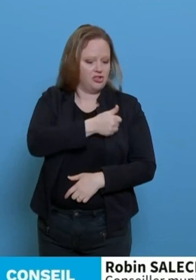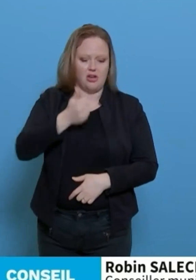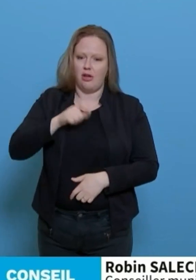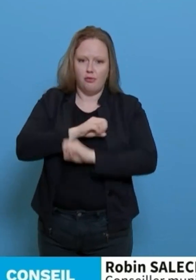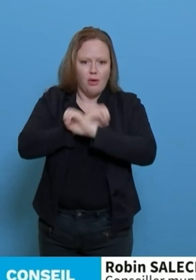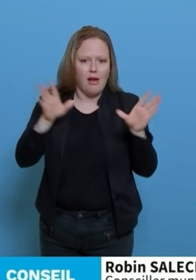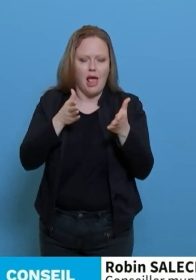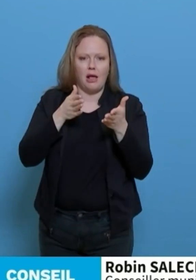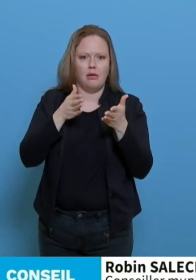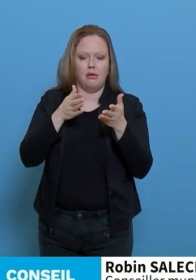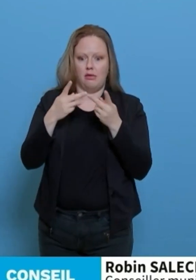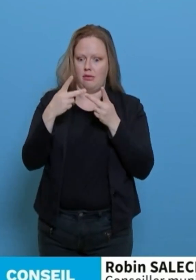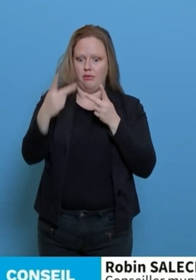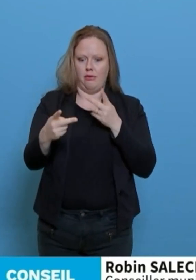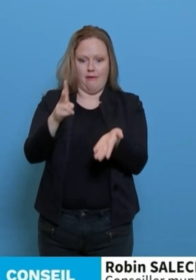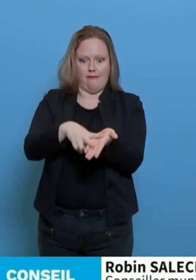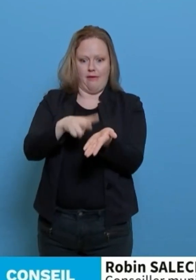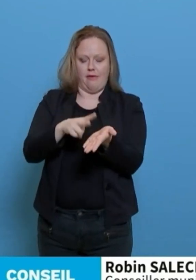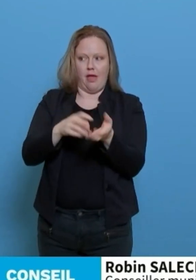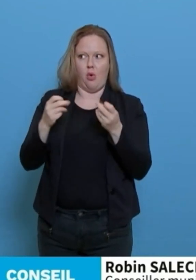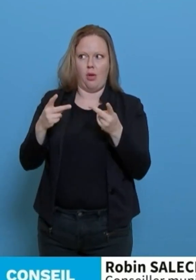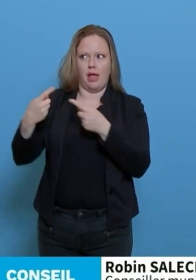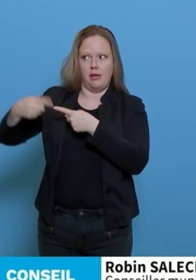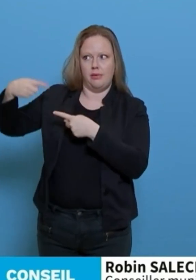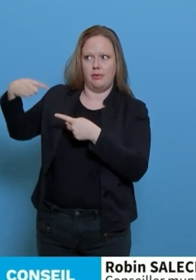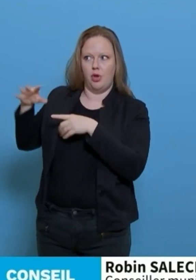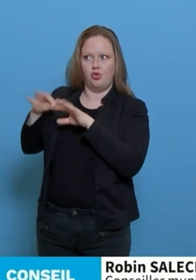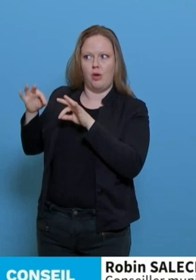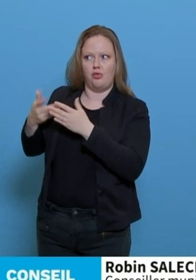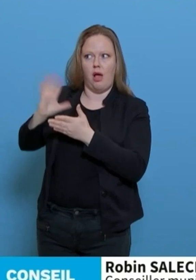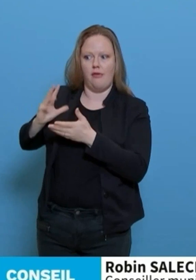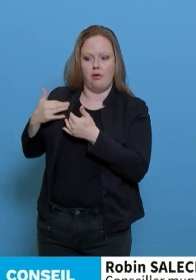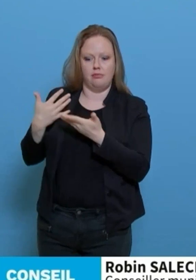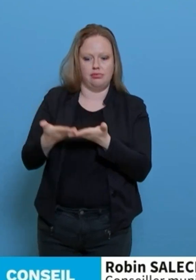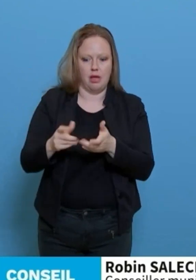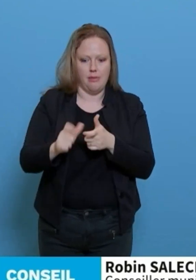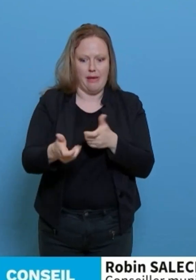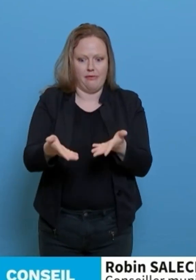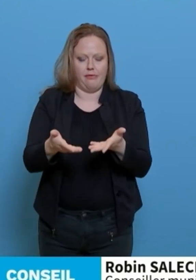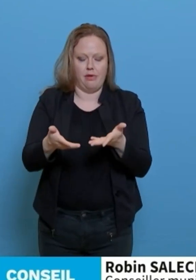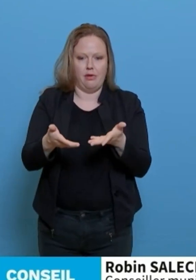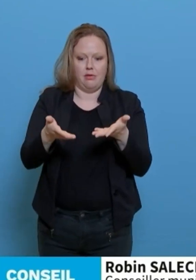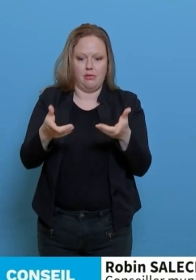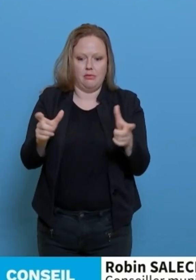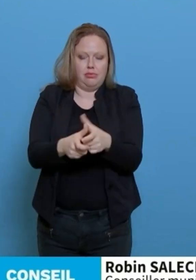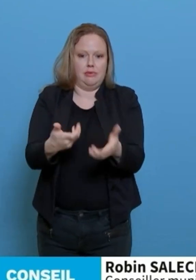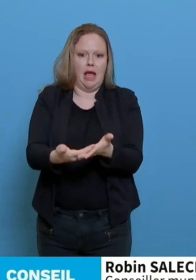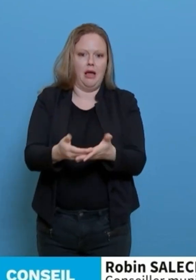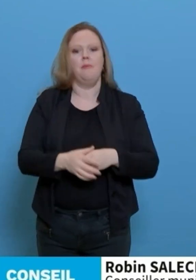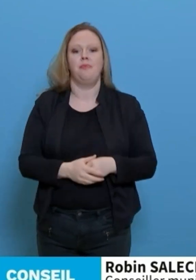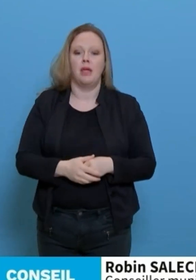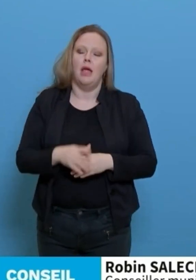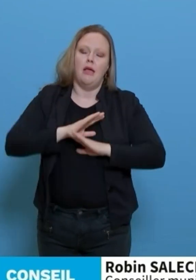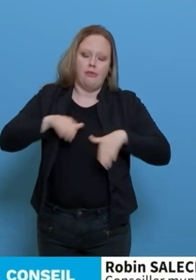chacun regarde en face aussi les conséquences de ses propres choix et de ses propres actes. Et je me permets de terminer en disant que